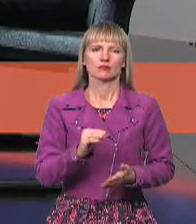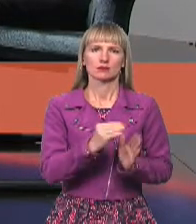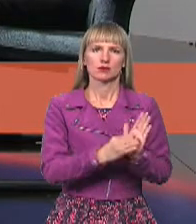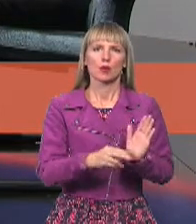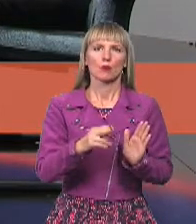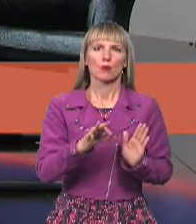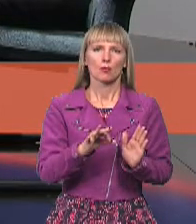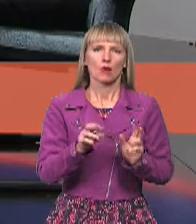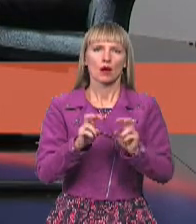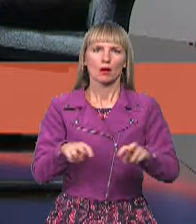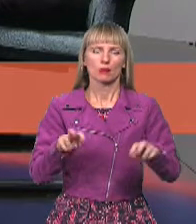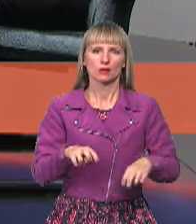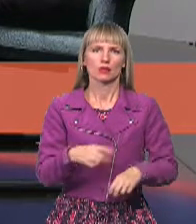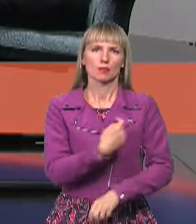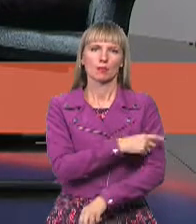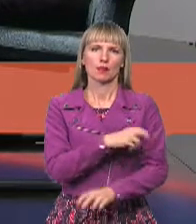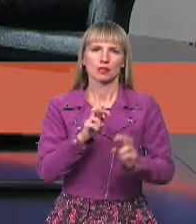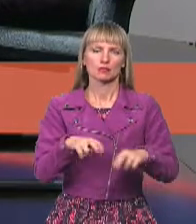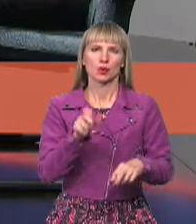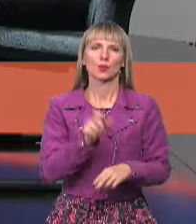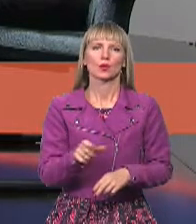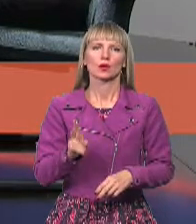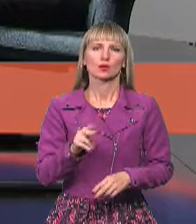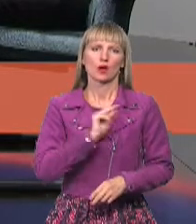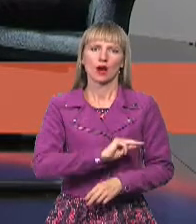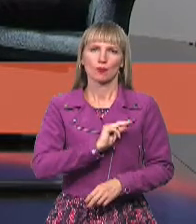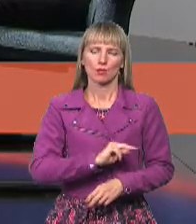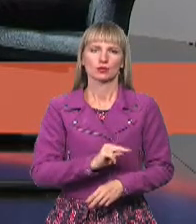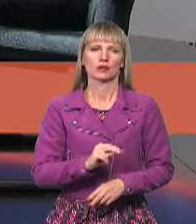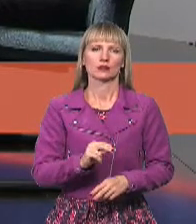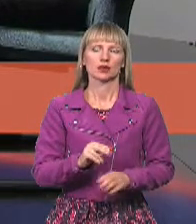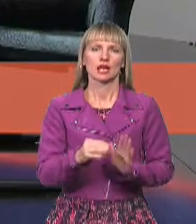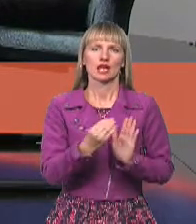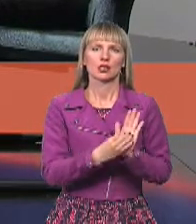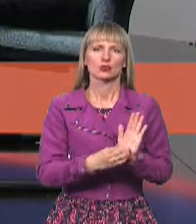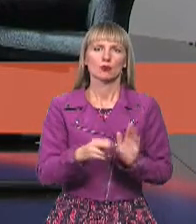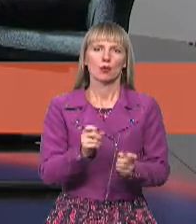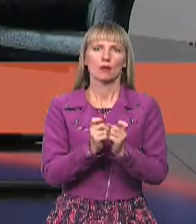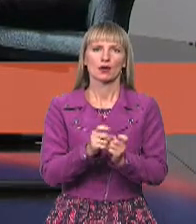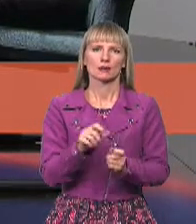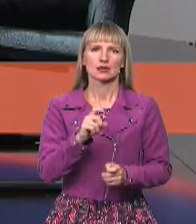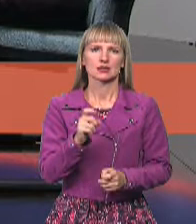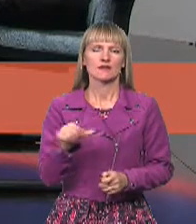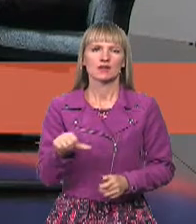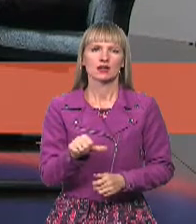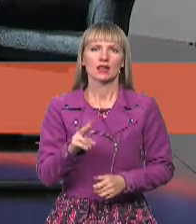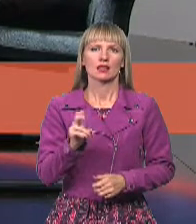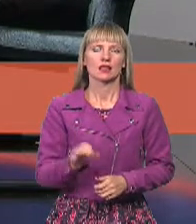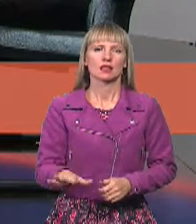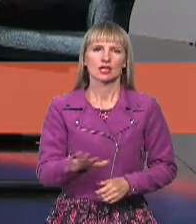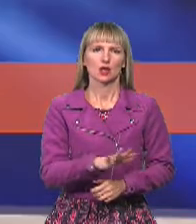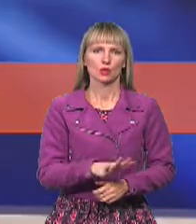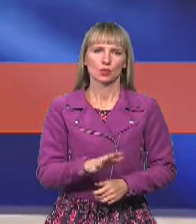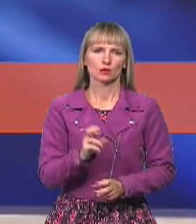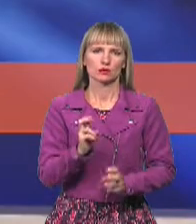обследованию, прохождению медицинских осмотров персонала, инструкция по борьбе с вредителями на территории